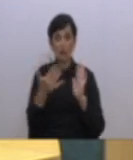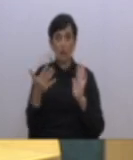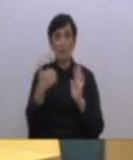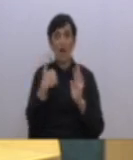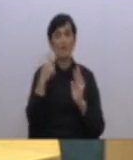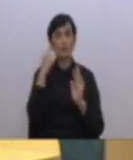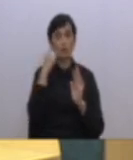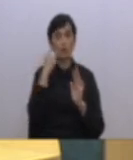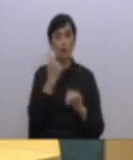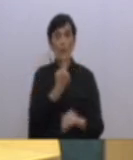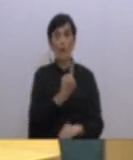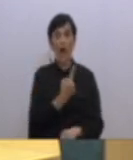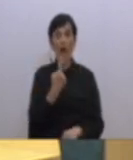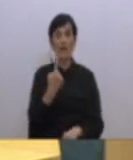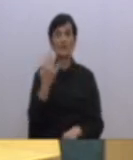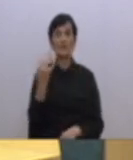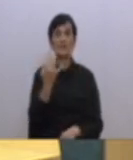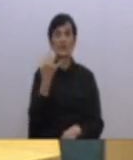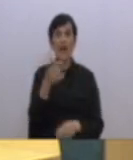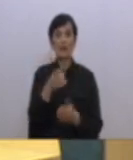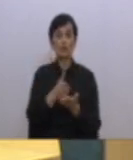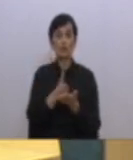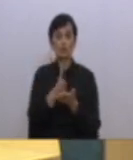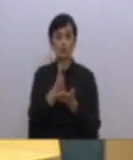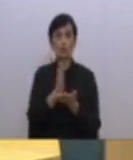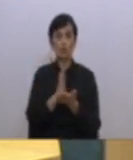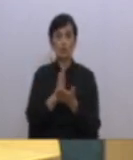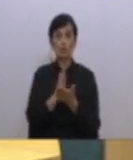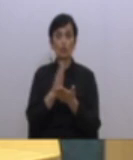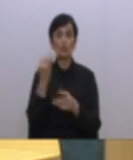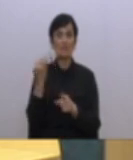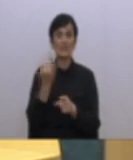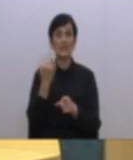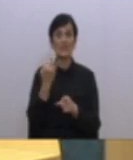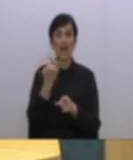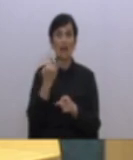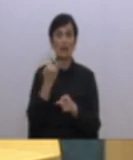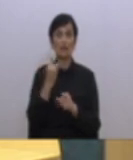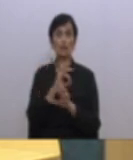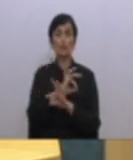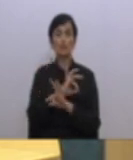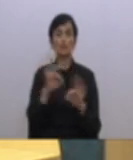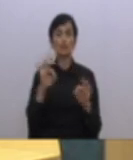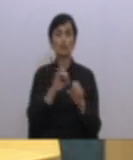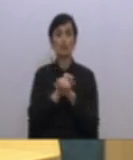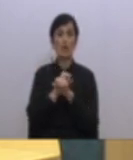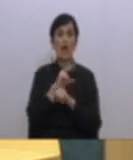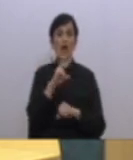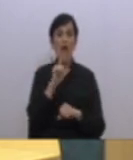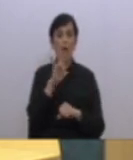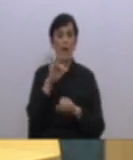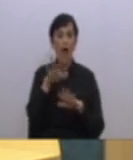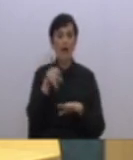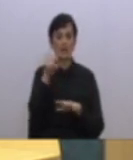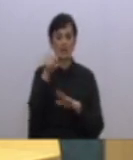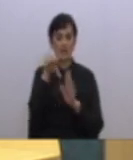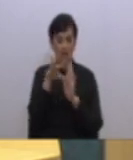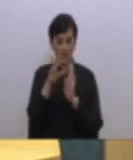picro, RTRT s-a interesat în martul leba, da s-a interesat unicalul cu roți mi-o Lebardeși. Da scoa cu roți